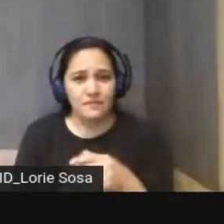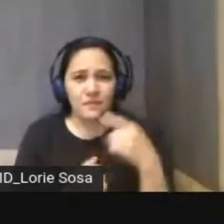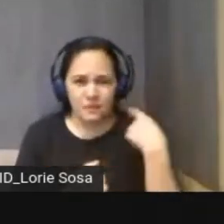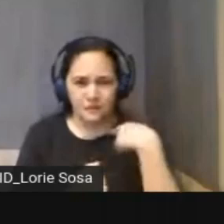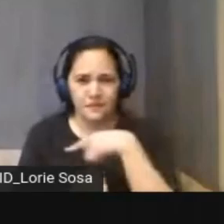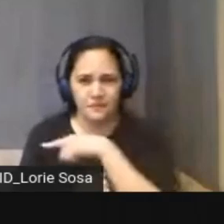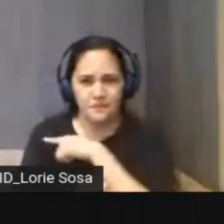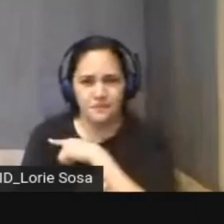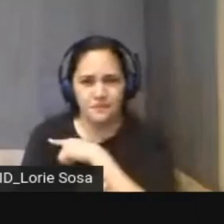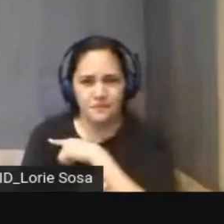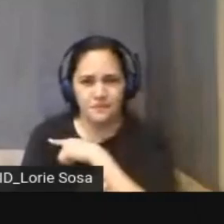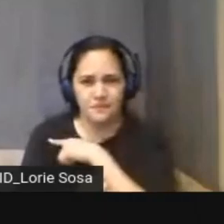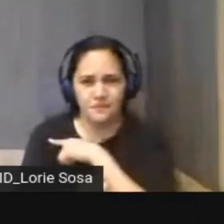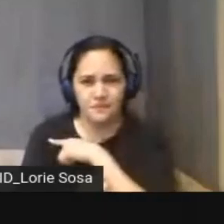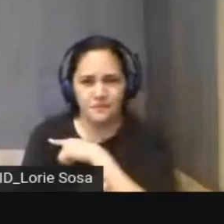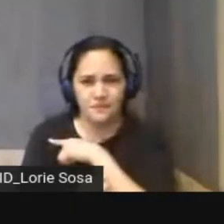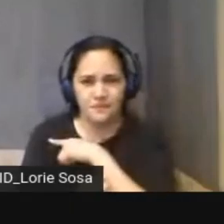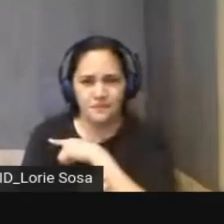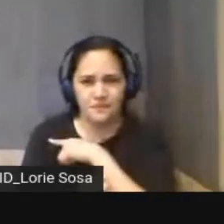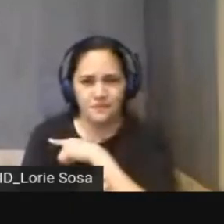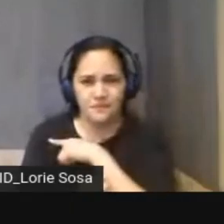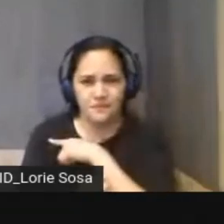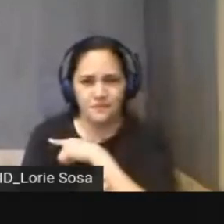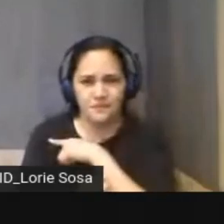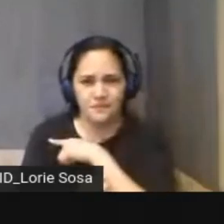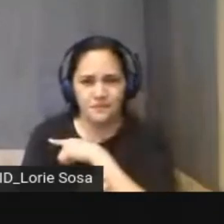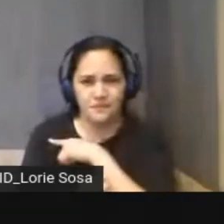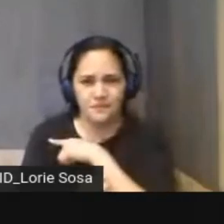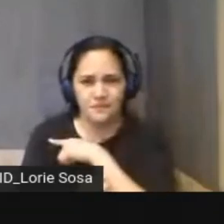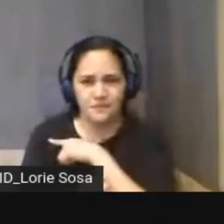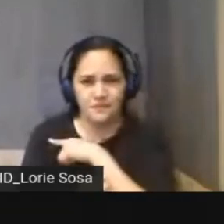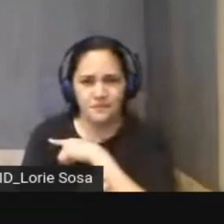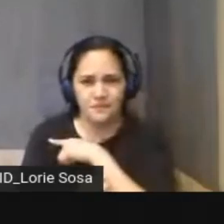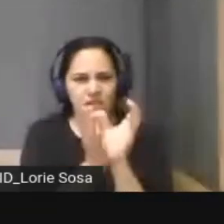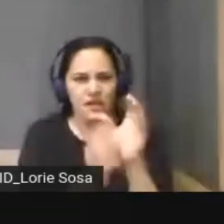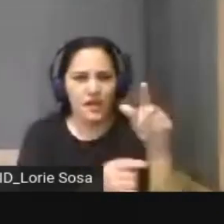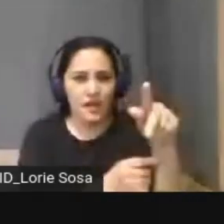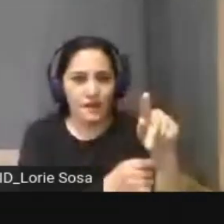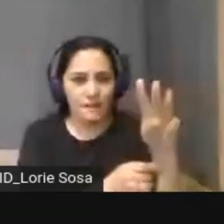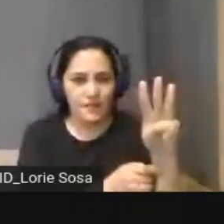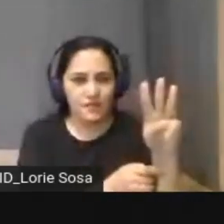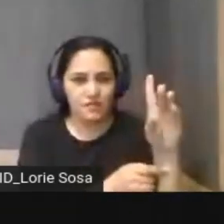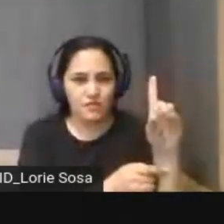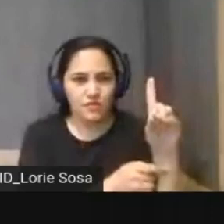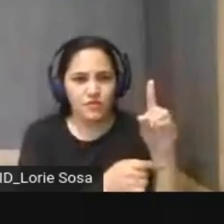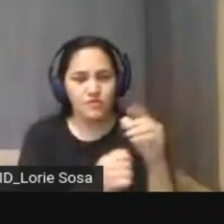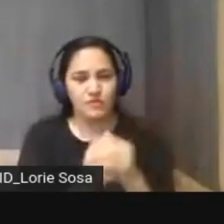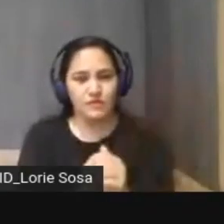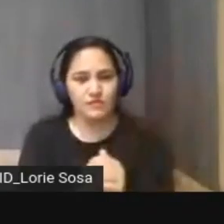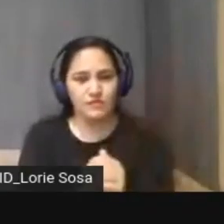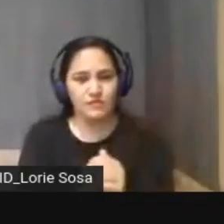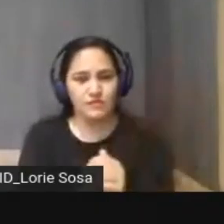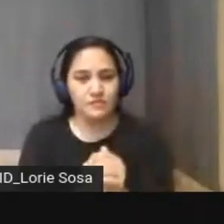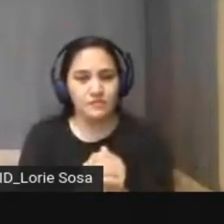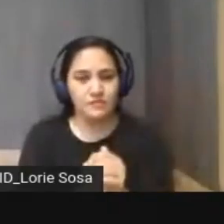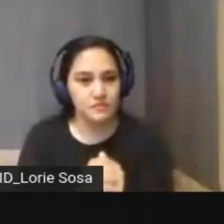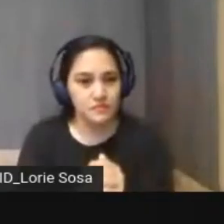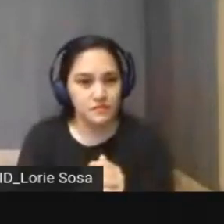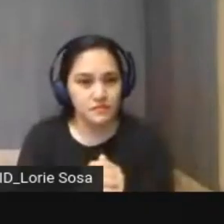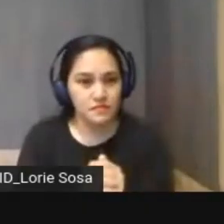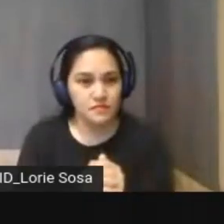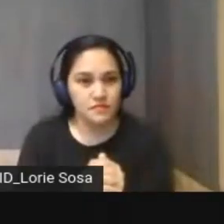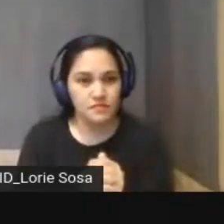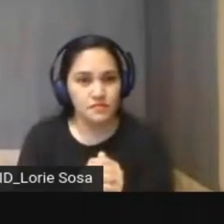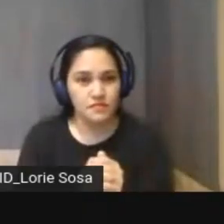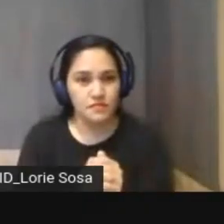pagkaparte ng PWD community o sa kahit anumang dahilan. Ang mahalaga ay bilang parte